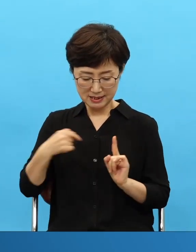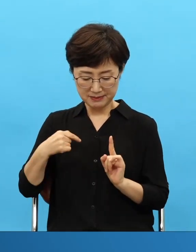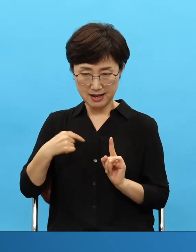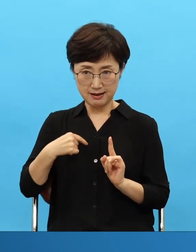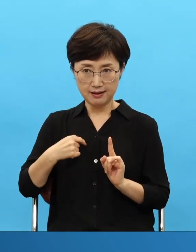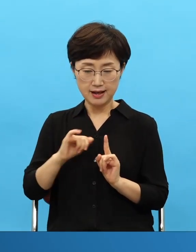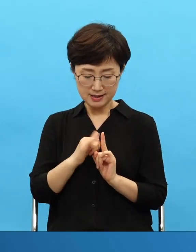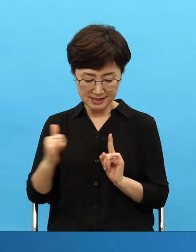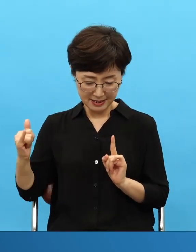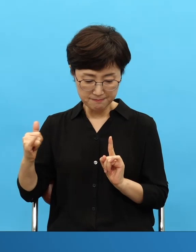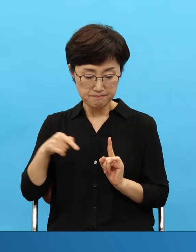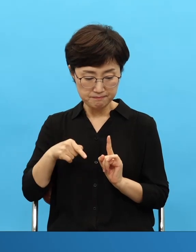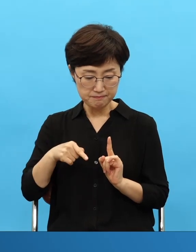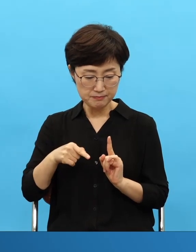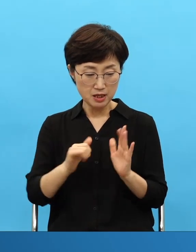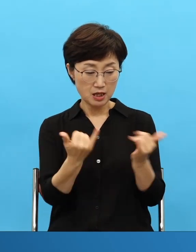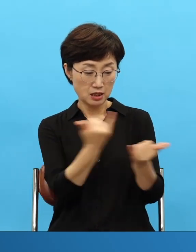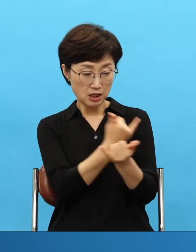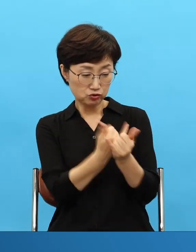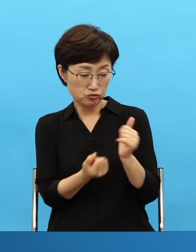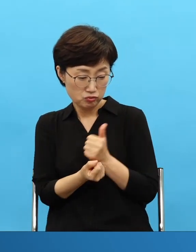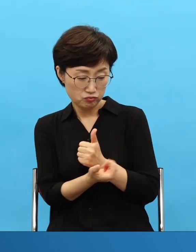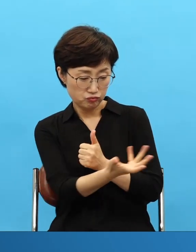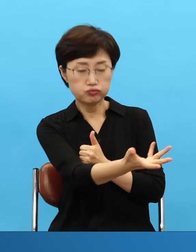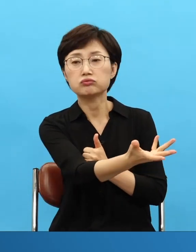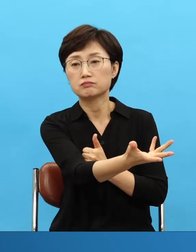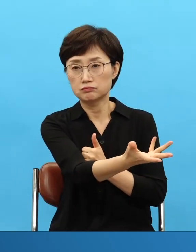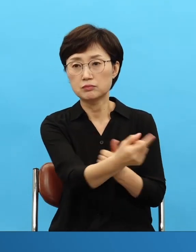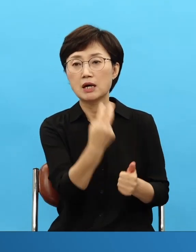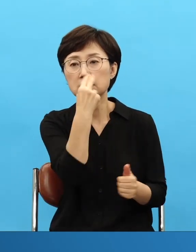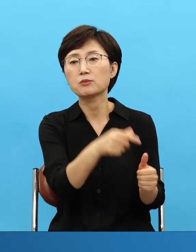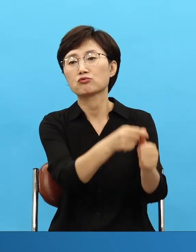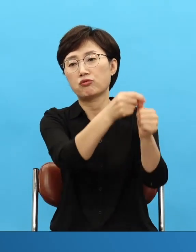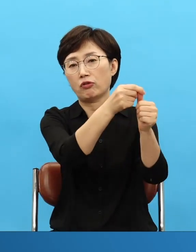나는 오직 그리스도로 내 마음속에